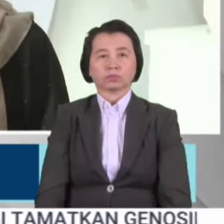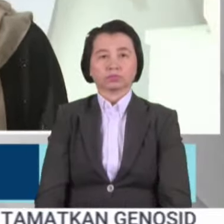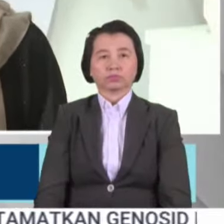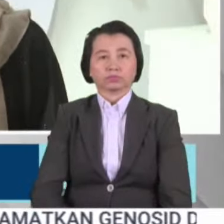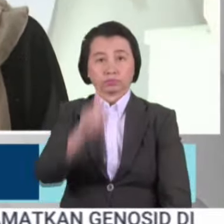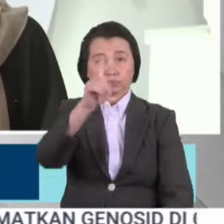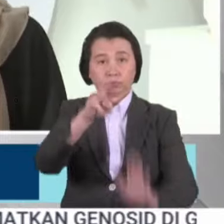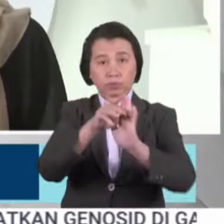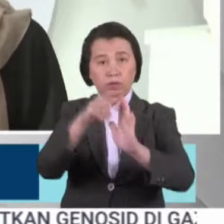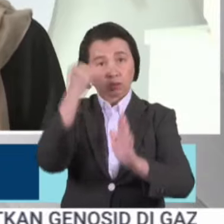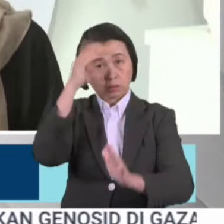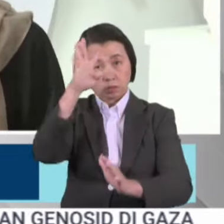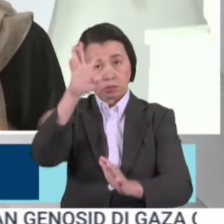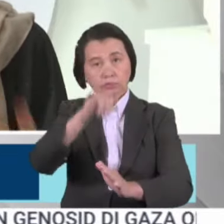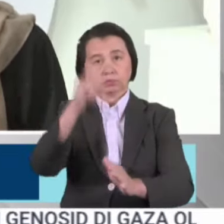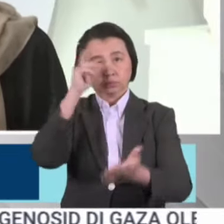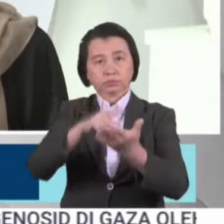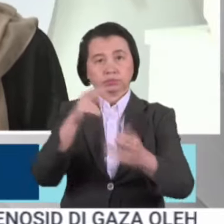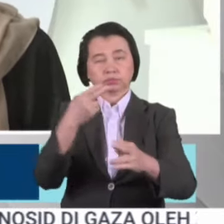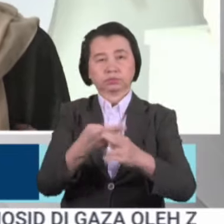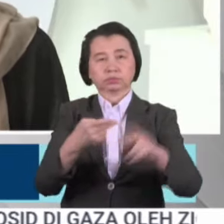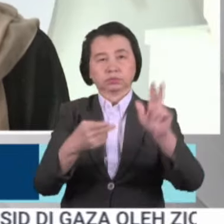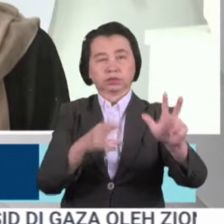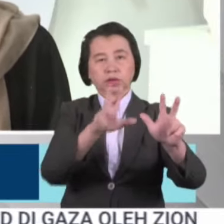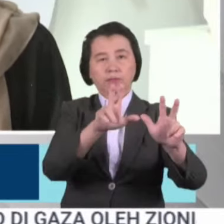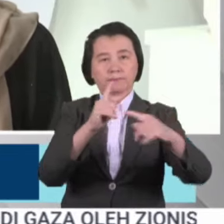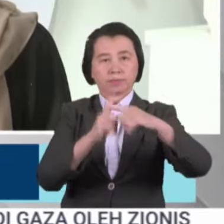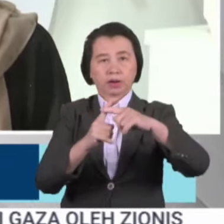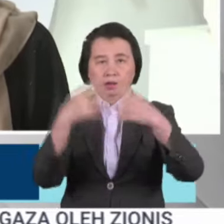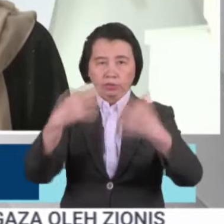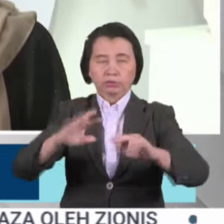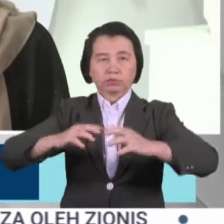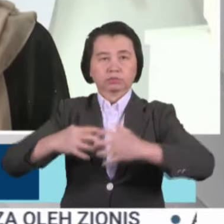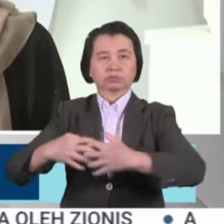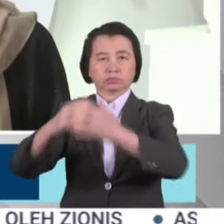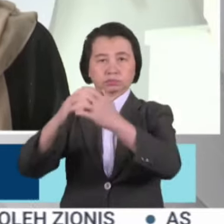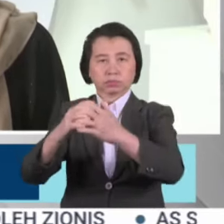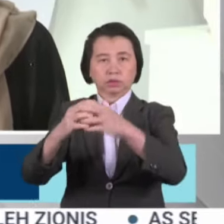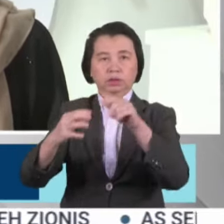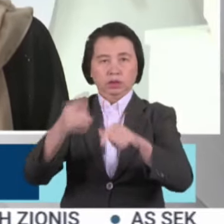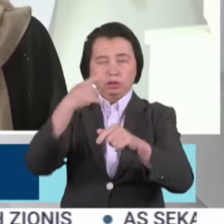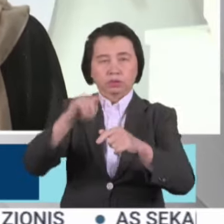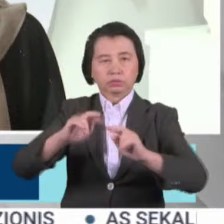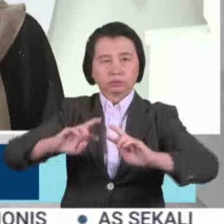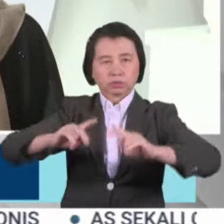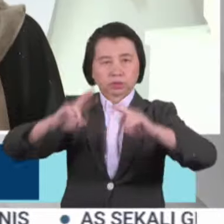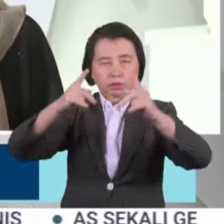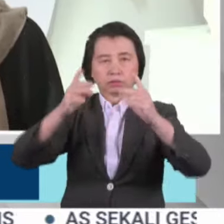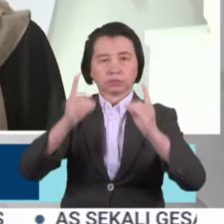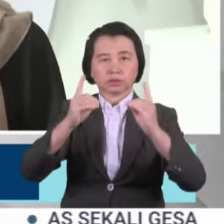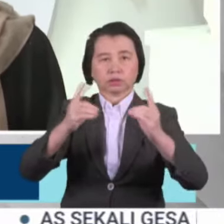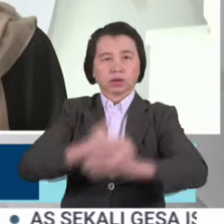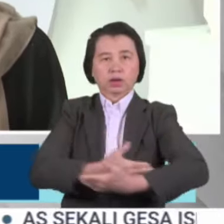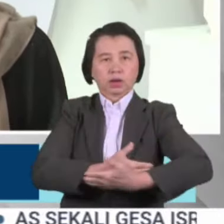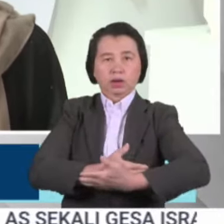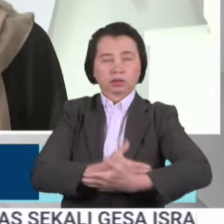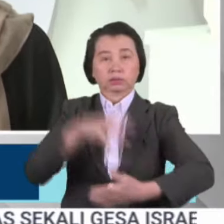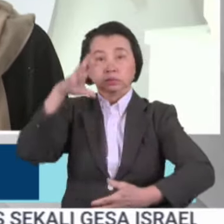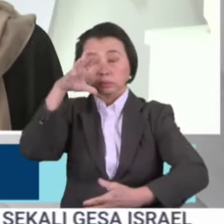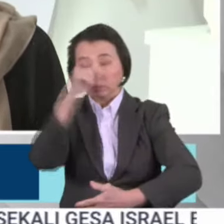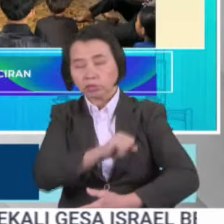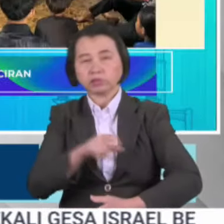Satu modul inovatif yang dikenali sebagai 3M+ telah dibangunkan. Ia dalam usaha meningkatkan pendidikan anak-anak